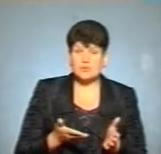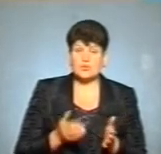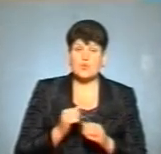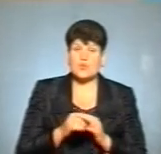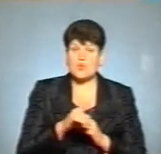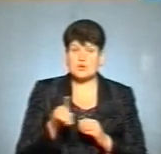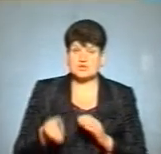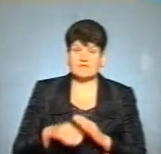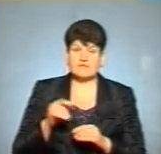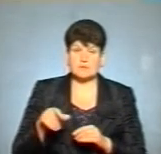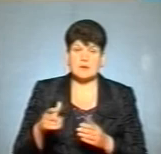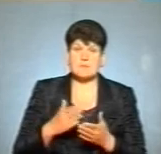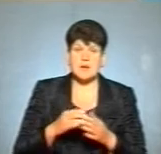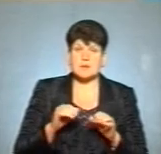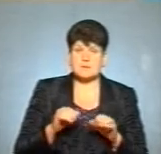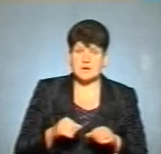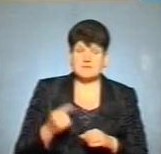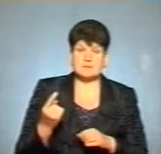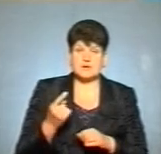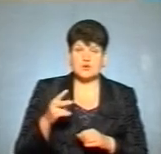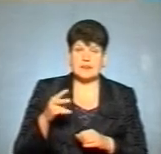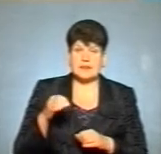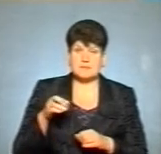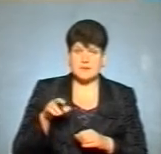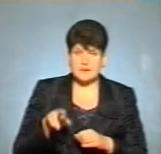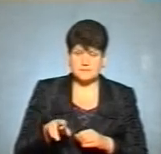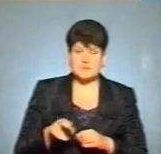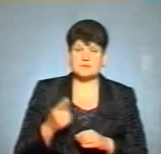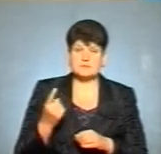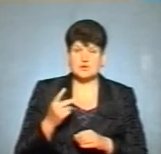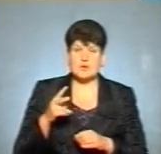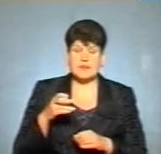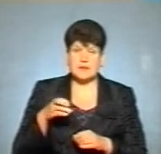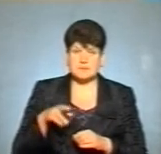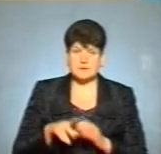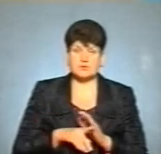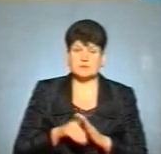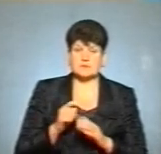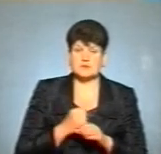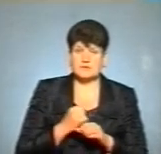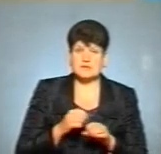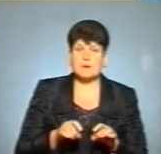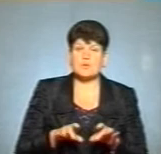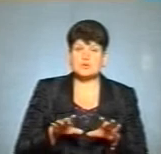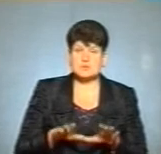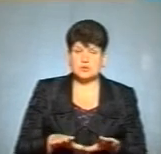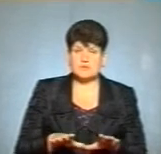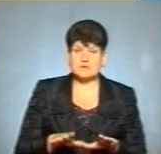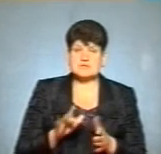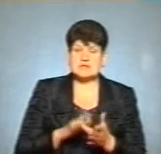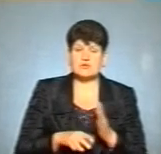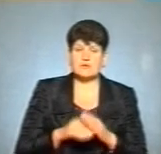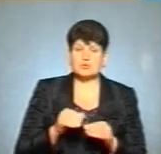кожен виборець має право з 1 липня, оскільки 1 липня вступає в чинність дана постанова Центральної виборчої